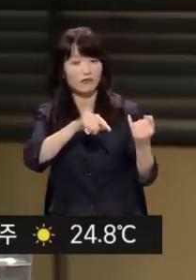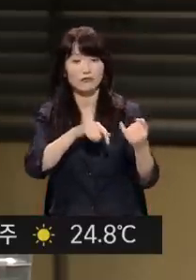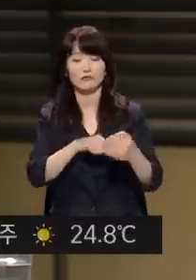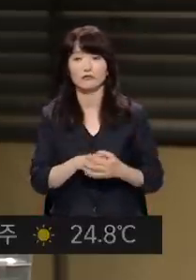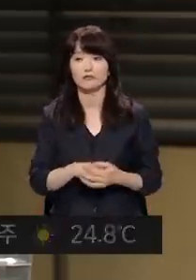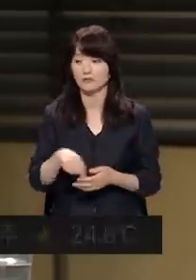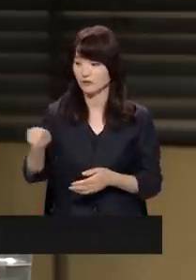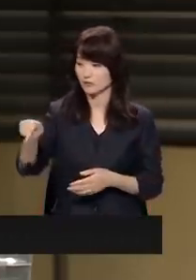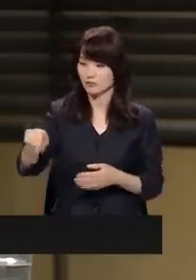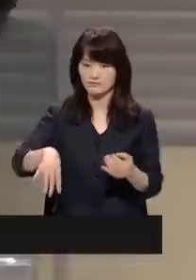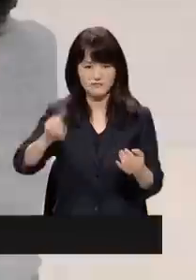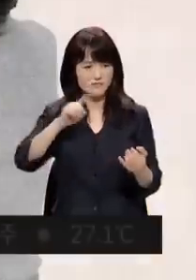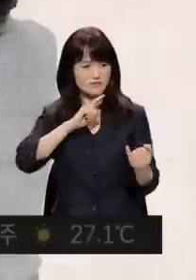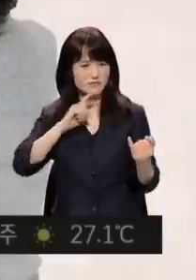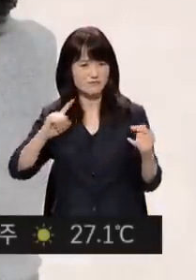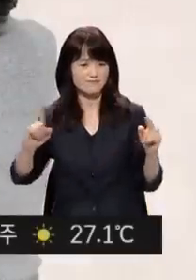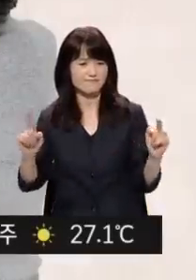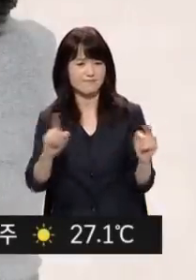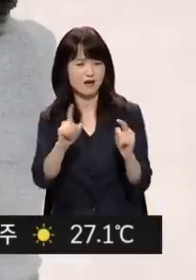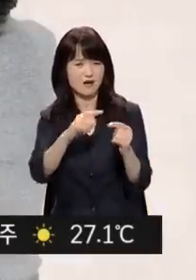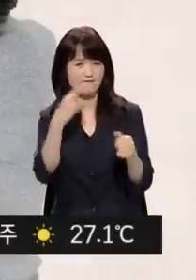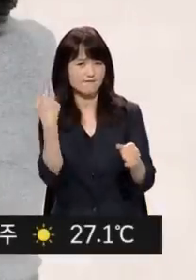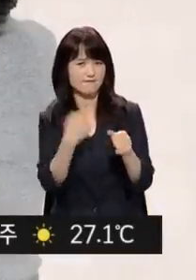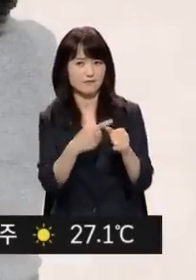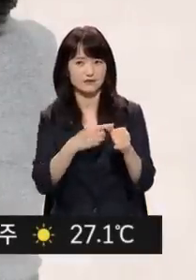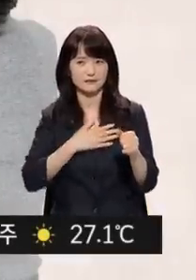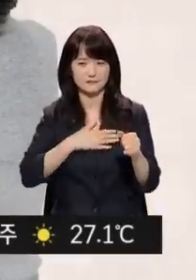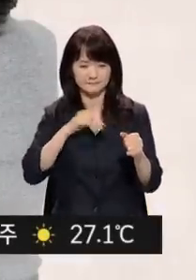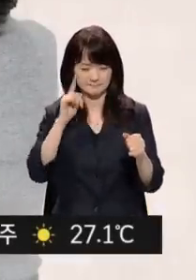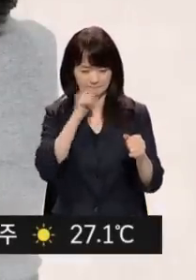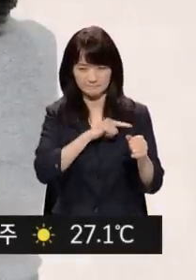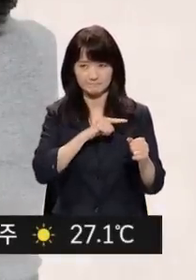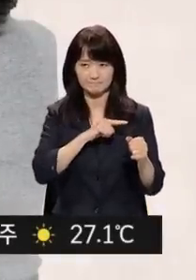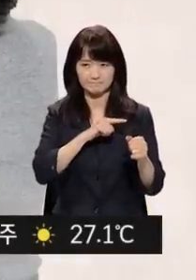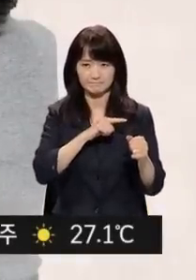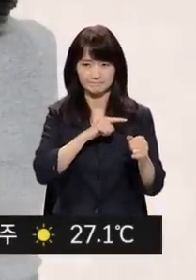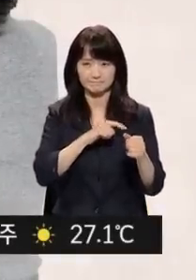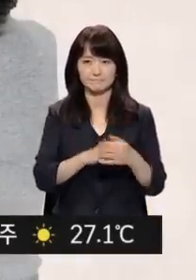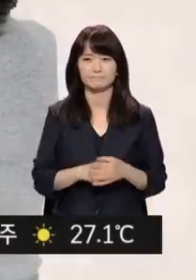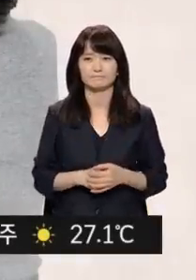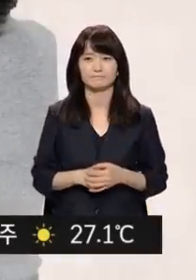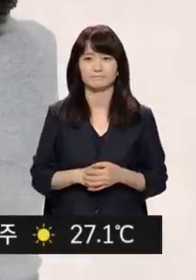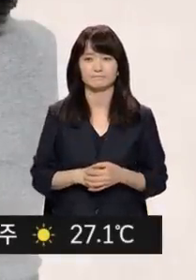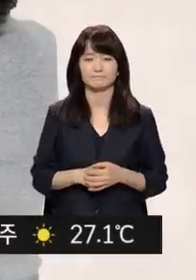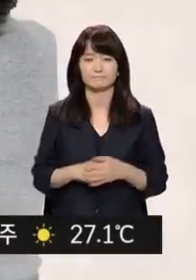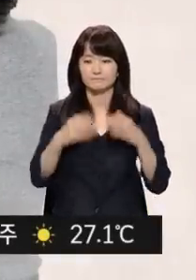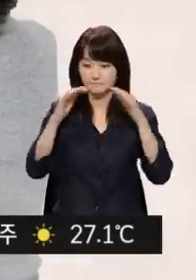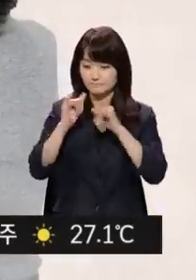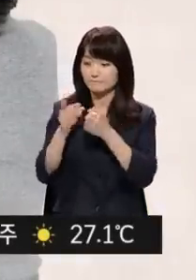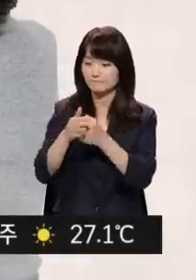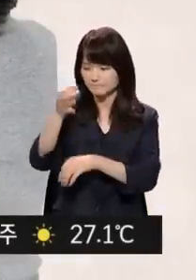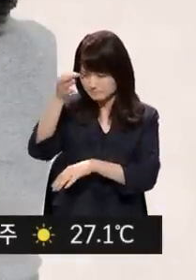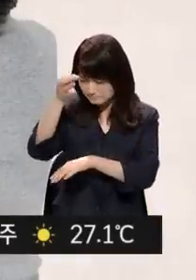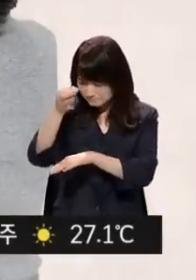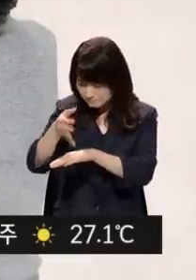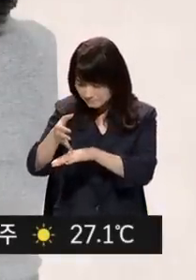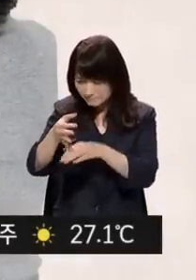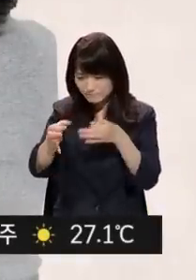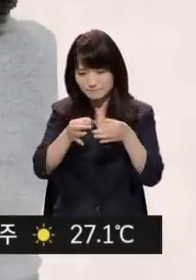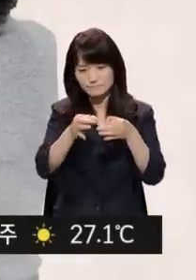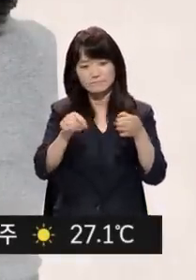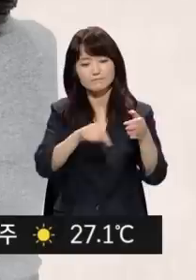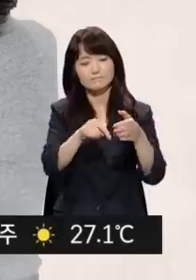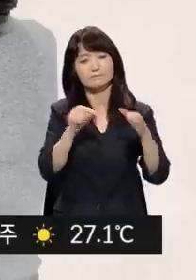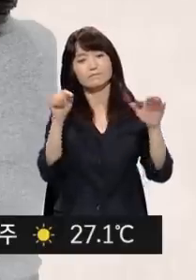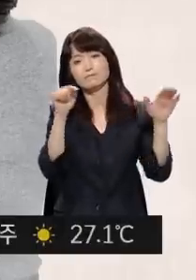먼저 시비를 걸면서 욕설을 퍼부었고 기분이 나빴지만 그래도 어른이니까 죄송합니다라고 대답을 하고 가게 안으로 들어왔다고 합니다